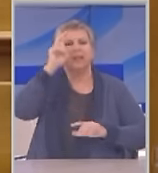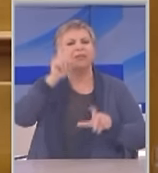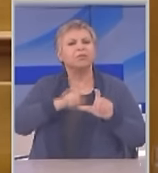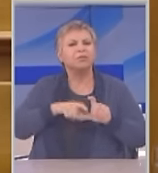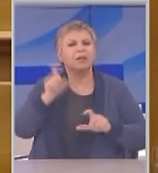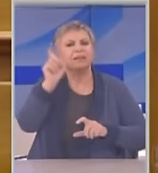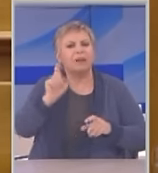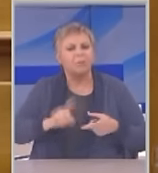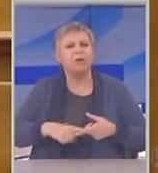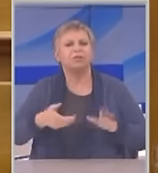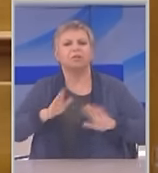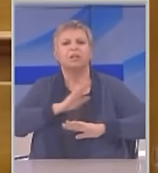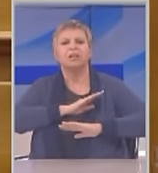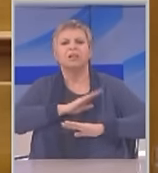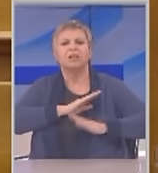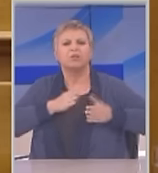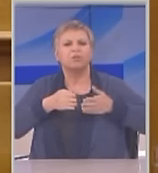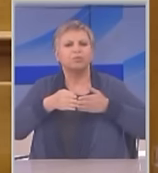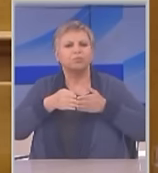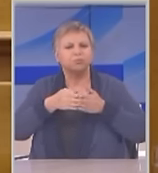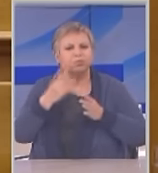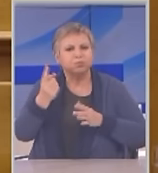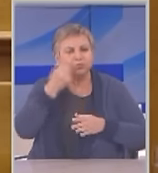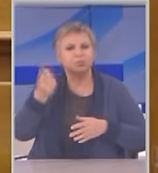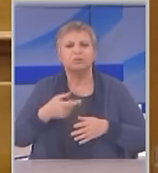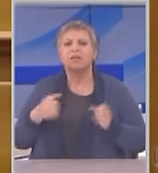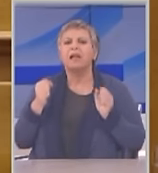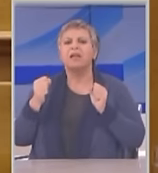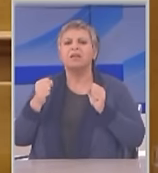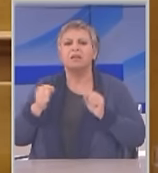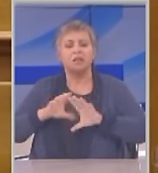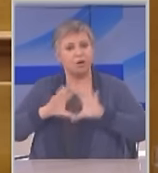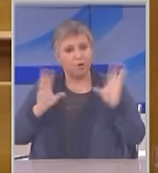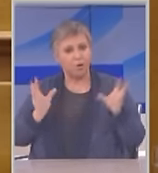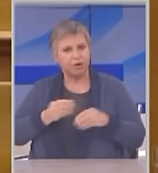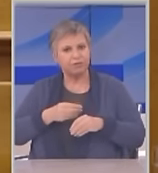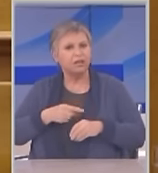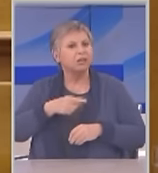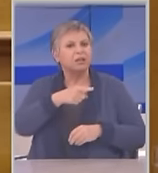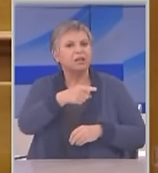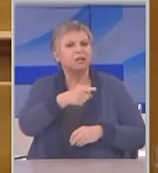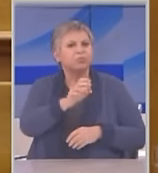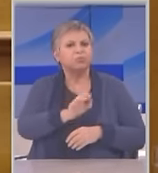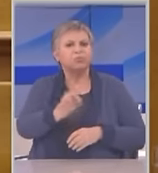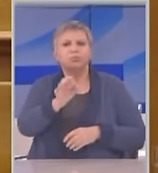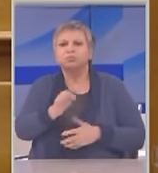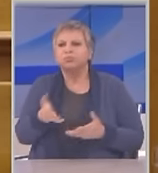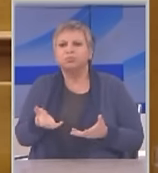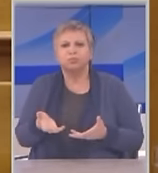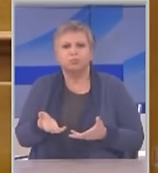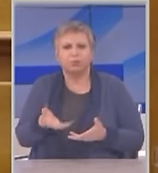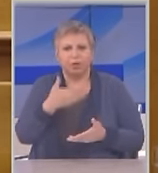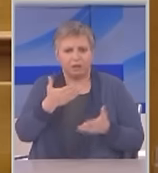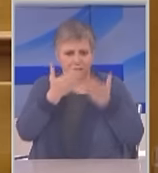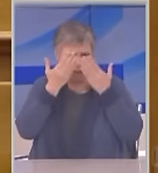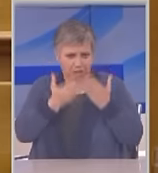εξοπλιστικά, το μεγάλο σκάνδαλο στην υγεία, τότε εσείς ήσασταν κάπου αλλού. Διαβάζατε.